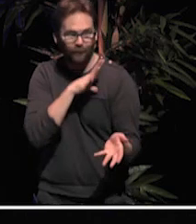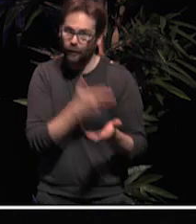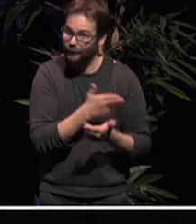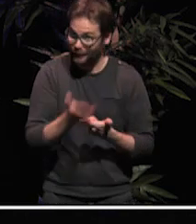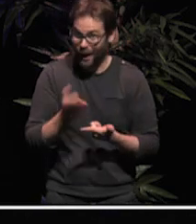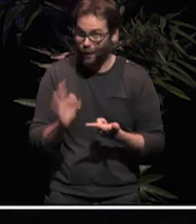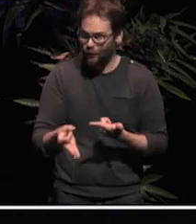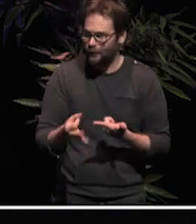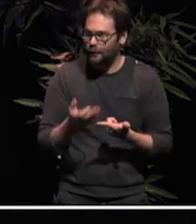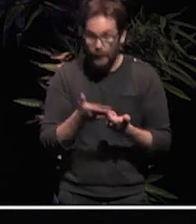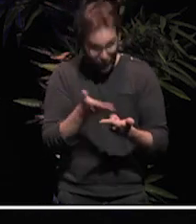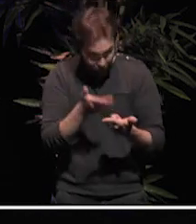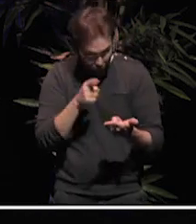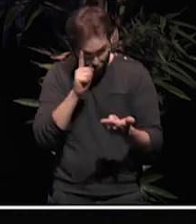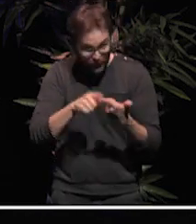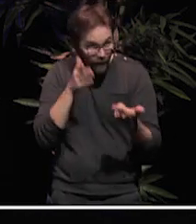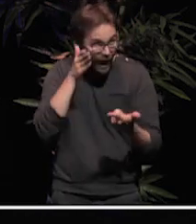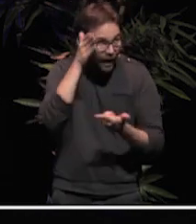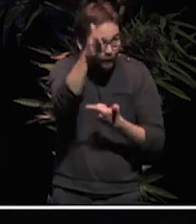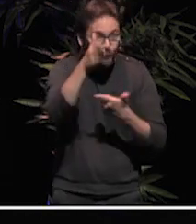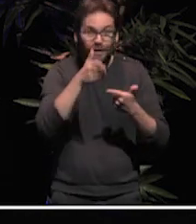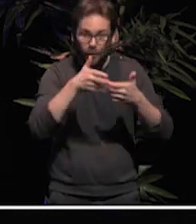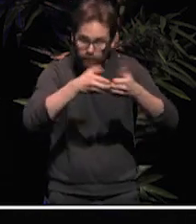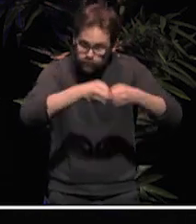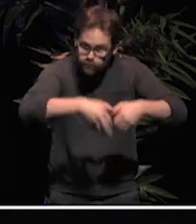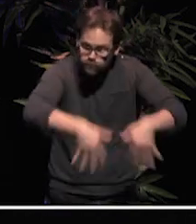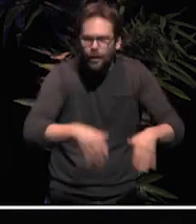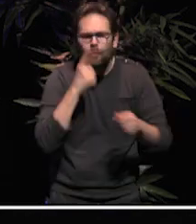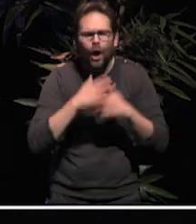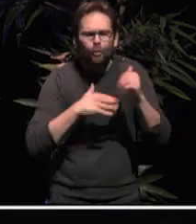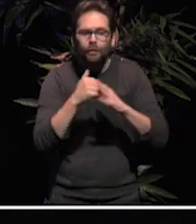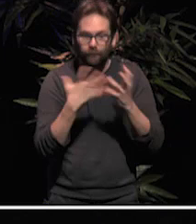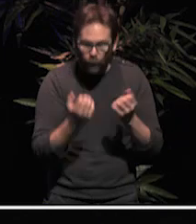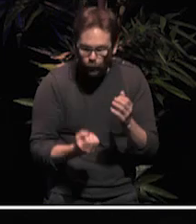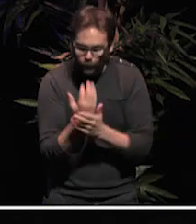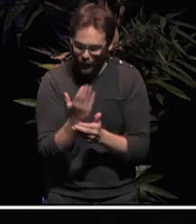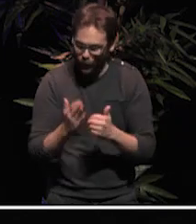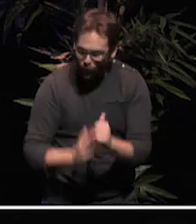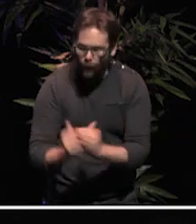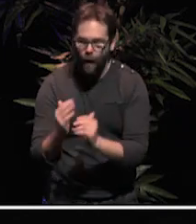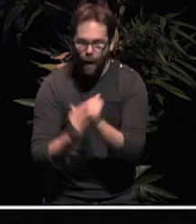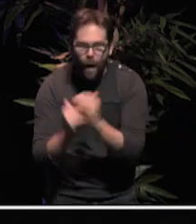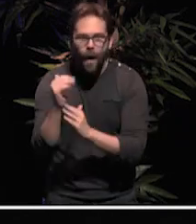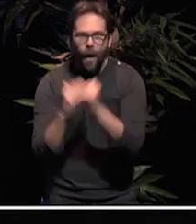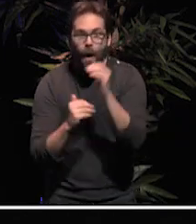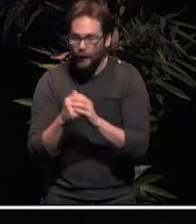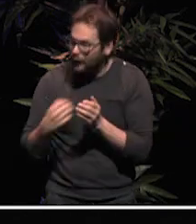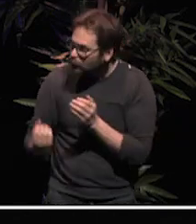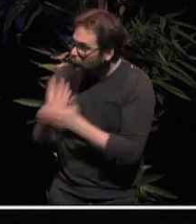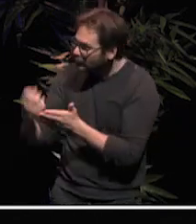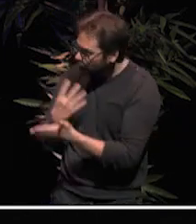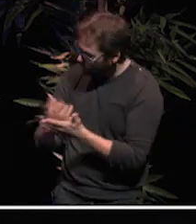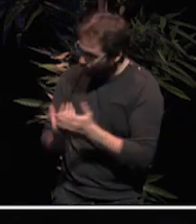aspects. Les racines du futur comme prospectiviste qui me construit à chaque fois que j'ai des nouvelles informations. Et en même temps, chaque fois que j'ai ces nouvelles